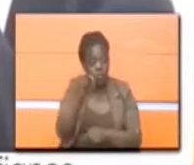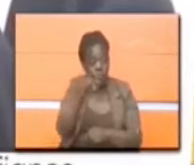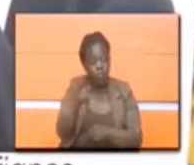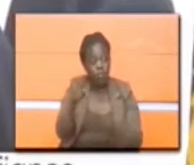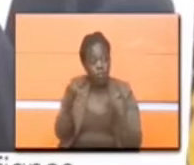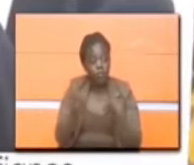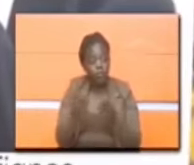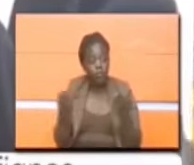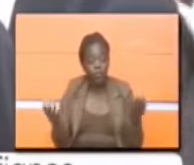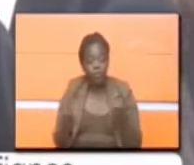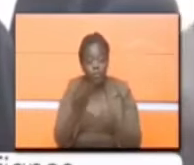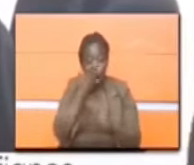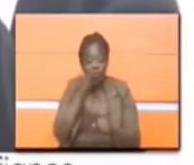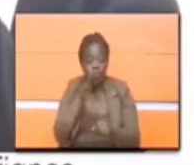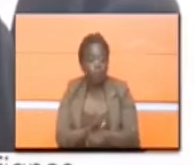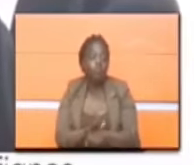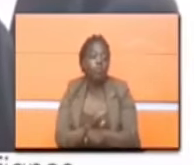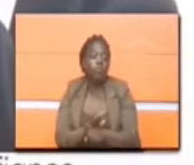n'abaako by'asuubiza,